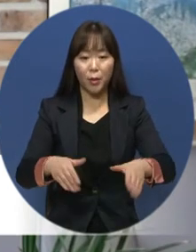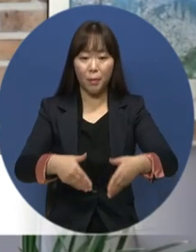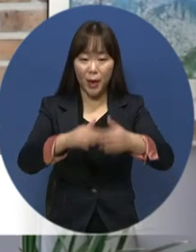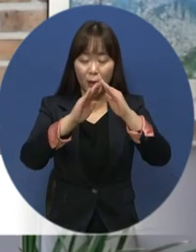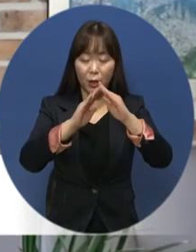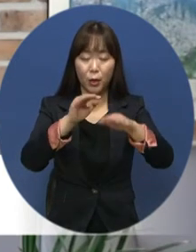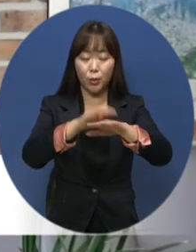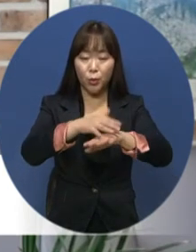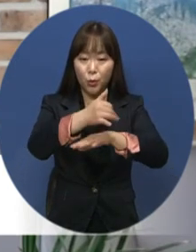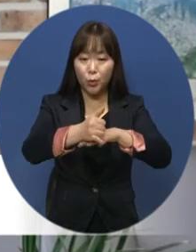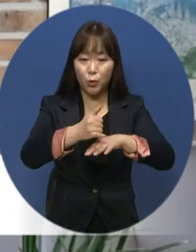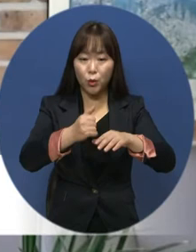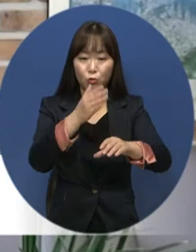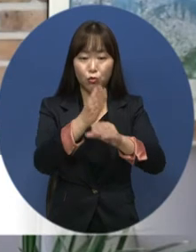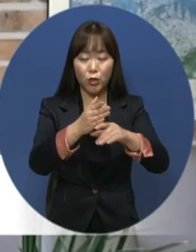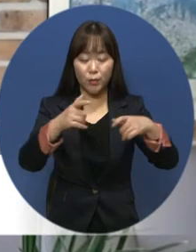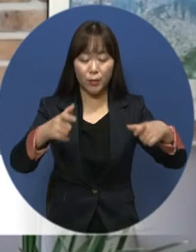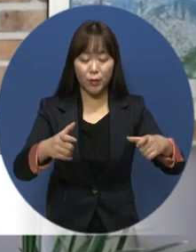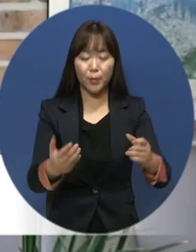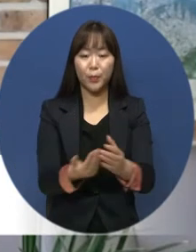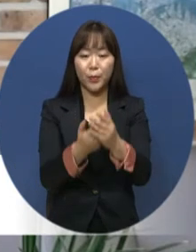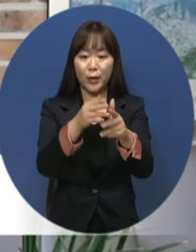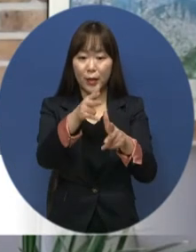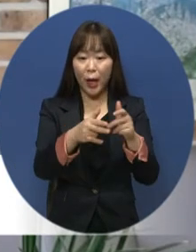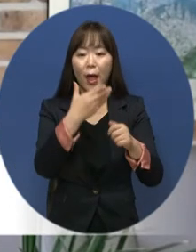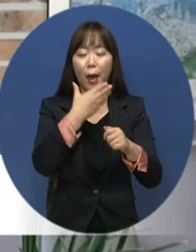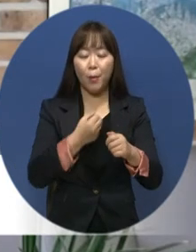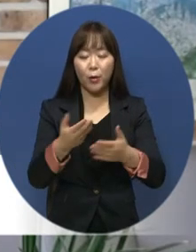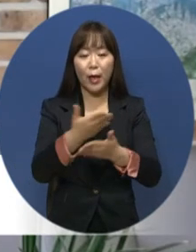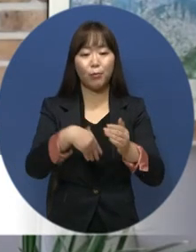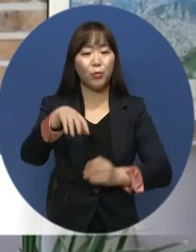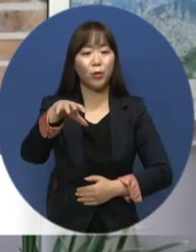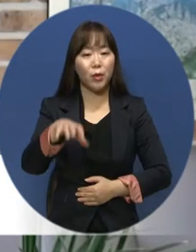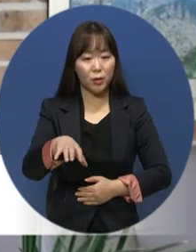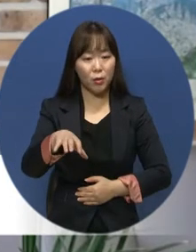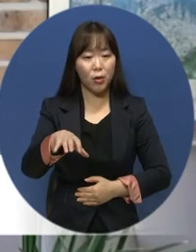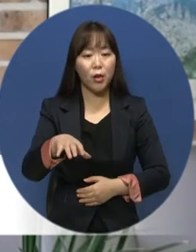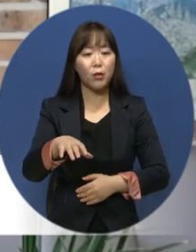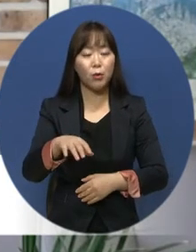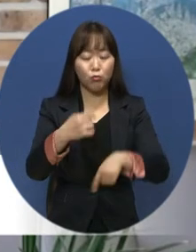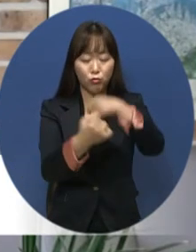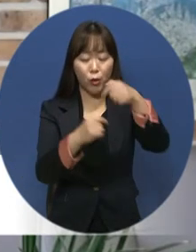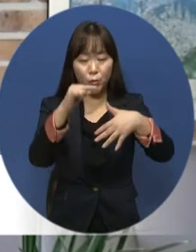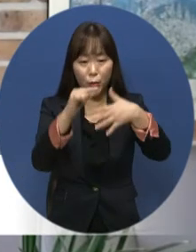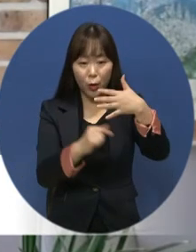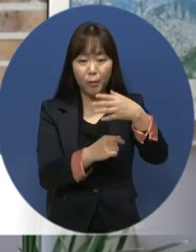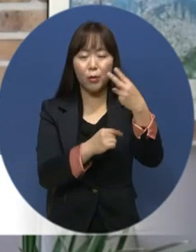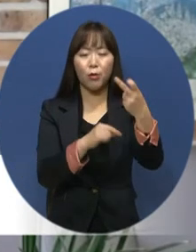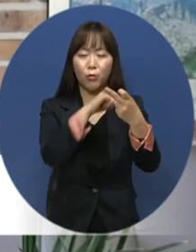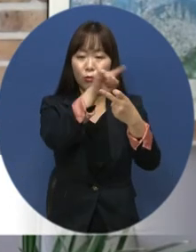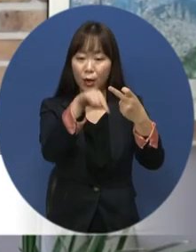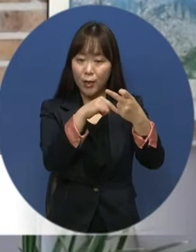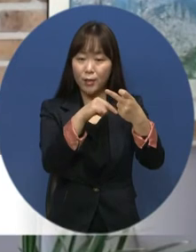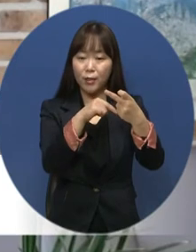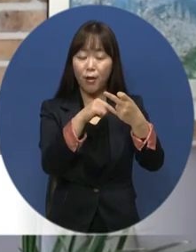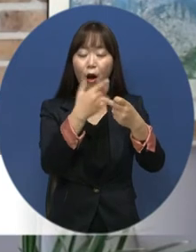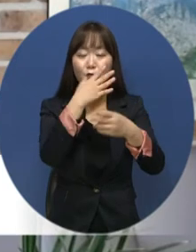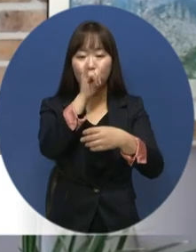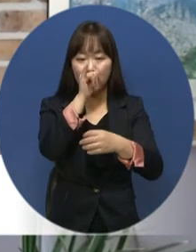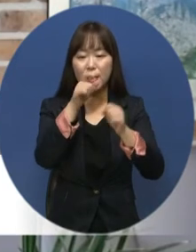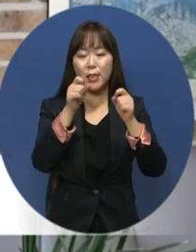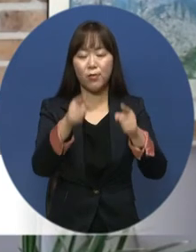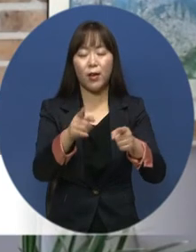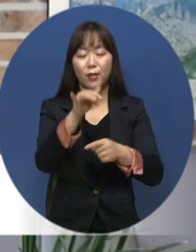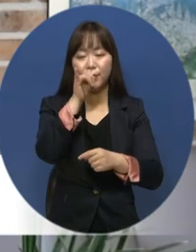동촌 중심지 활성화 서 행복 나눔 태에서 열 두 가지의 운영 프로그램 을 할 수 있는